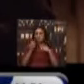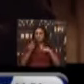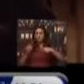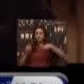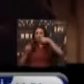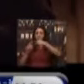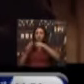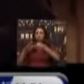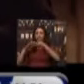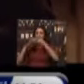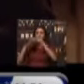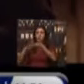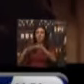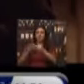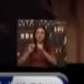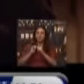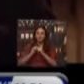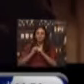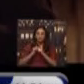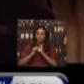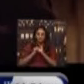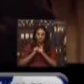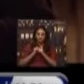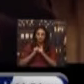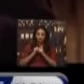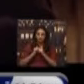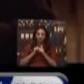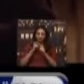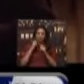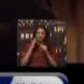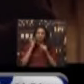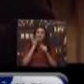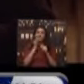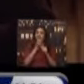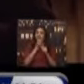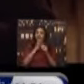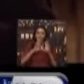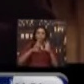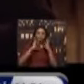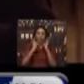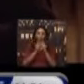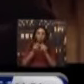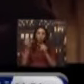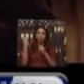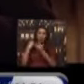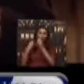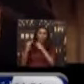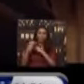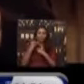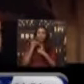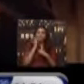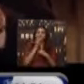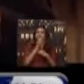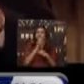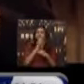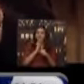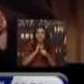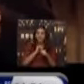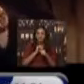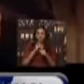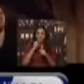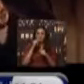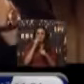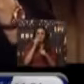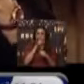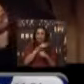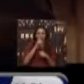وجاء استاذ علي ادريس مره، كان بيعرض عليا شغل، فقعد بيحكي لي على كل